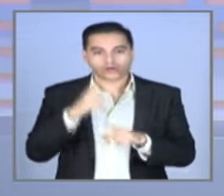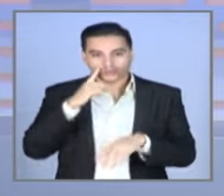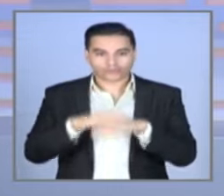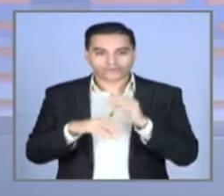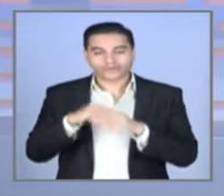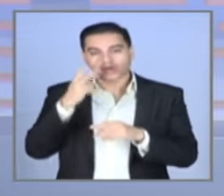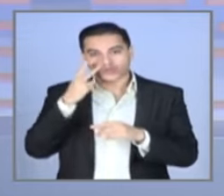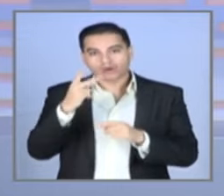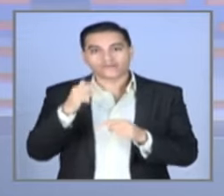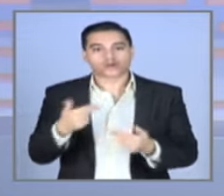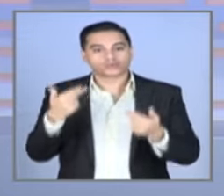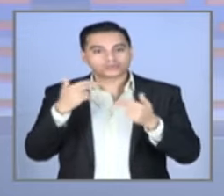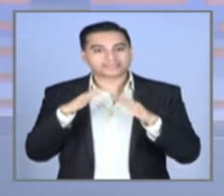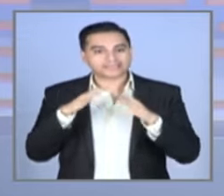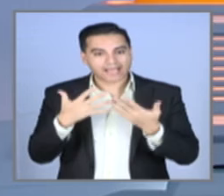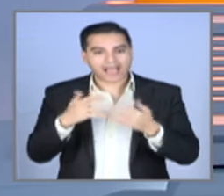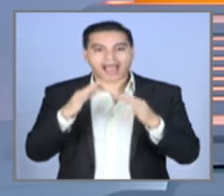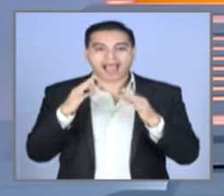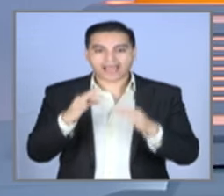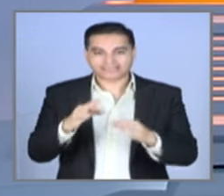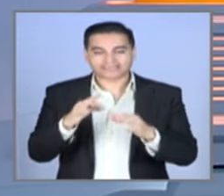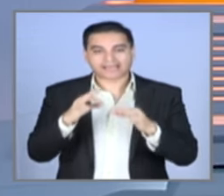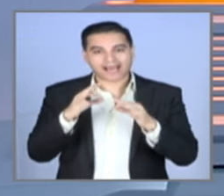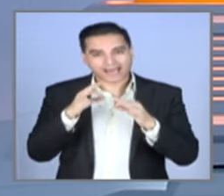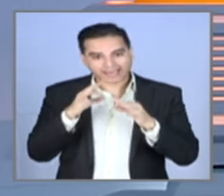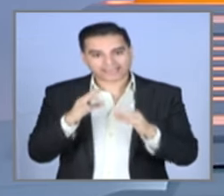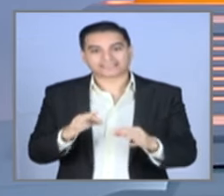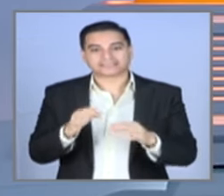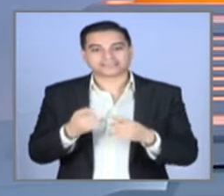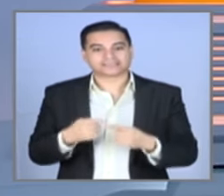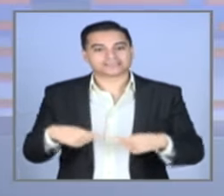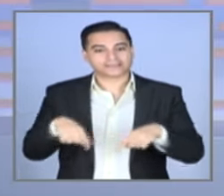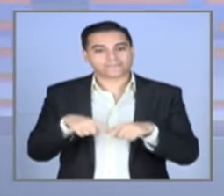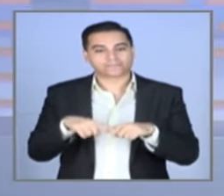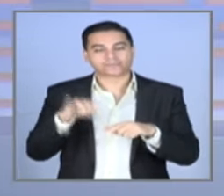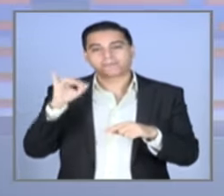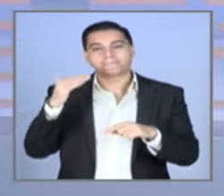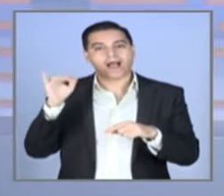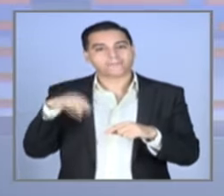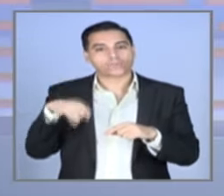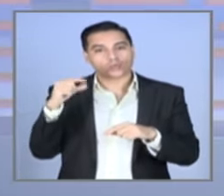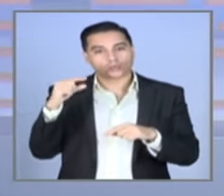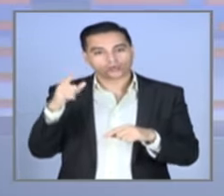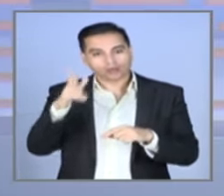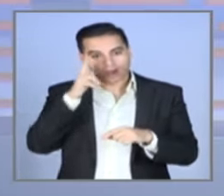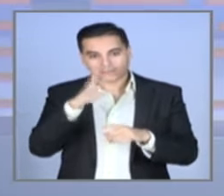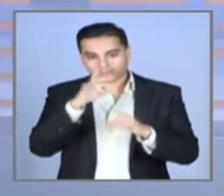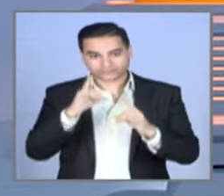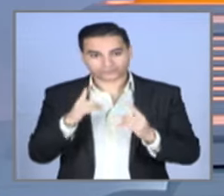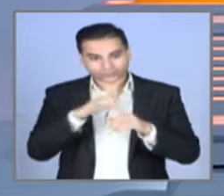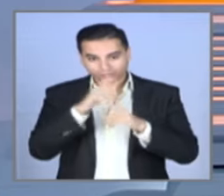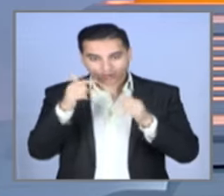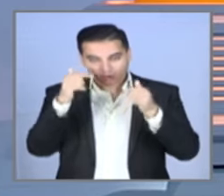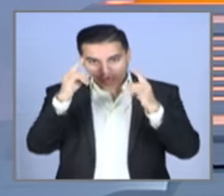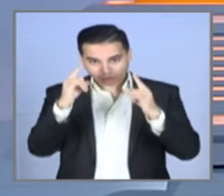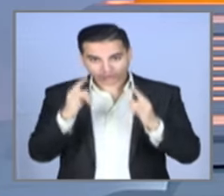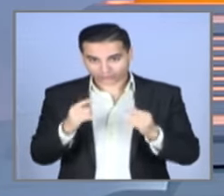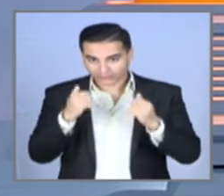ويشوفوا الاستوديو واجواء الاستوديو، اكيد هي تجربه مميزه جدا يعني. طبعا. محمود اخبارك ايه؟ الحمد لله. كله كويس؟ الحمد